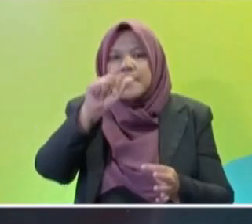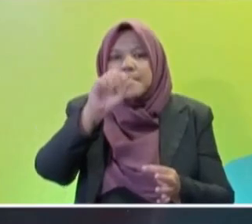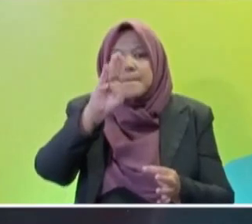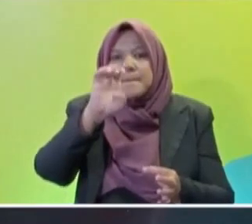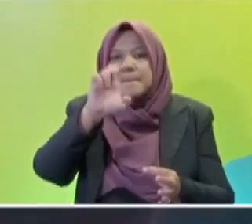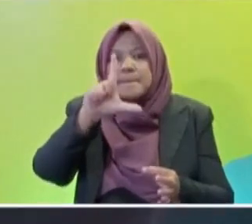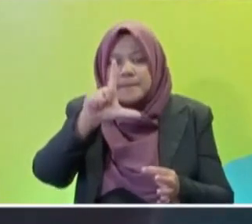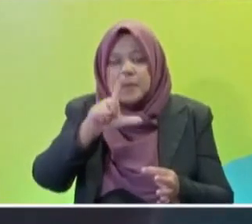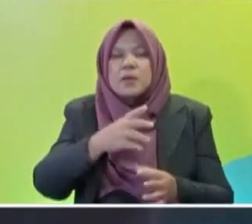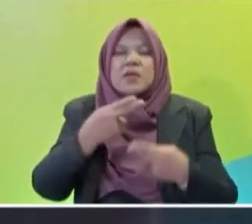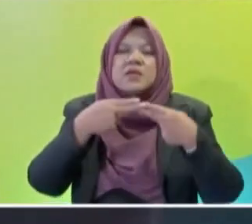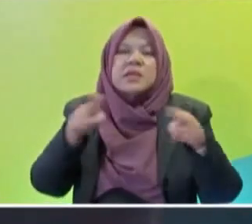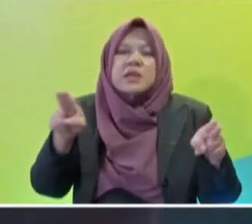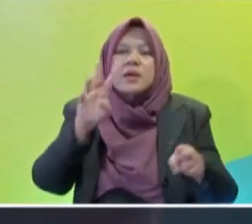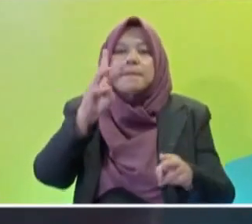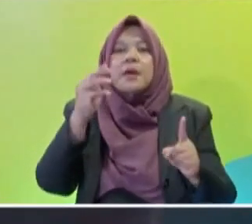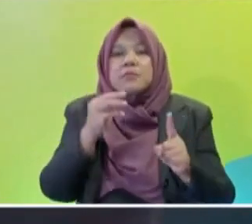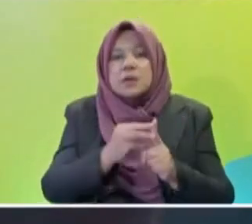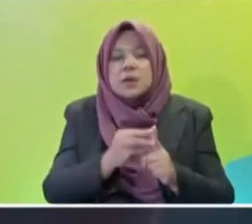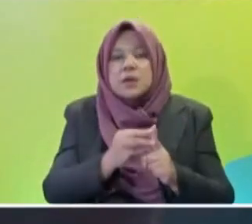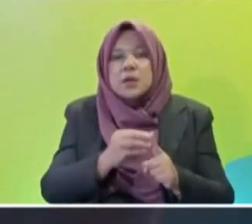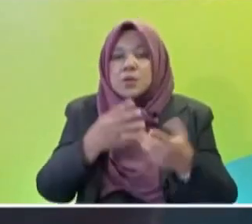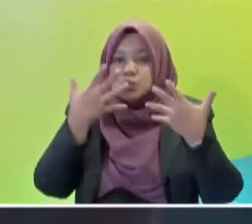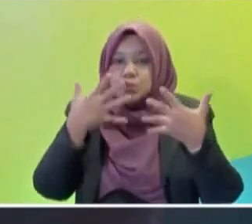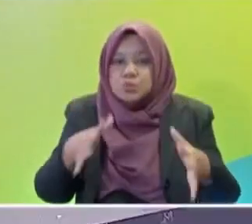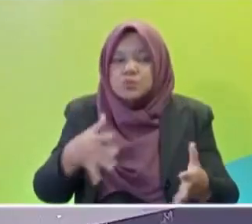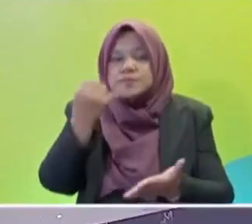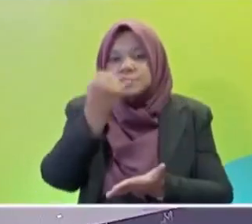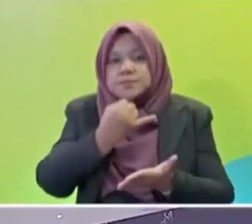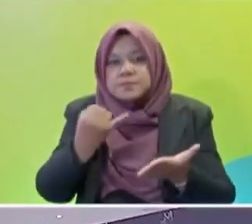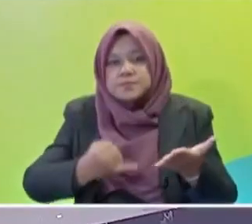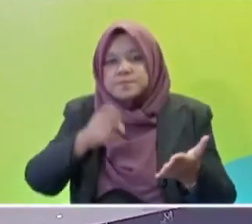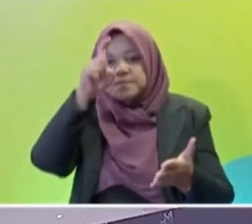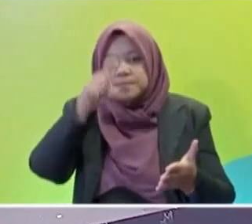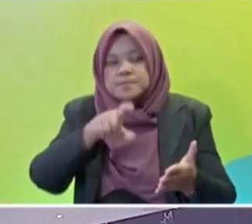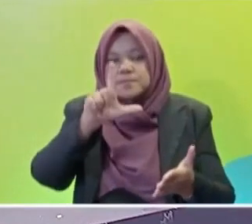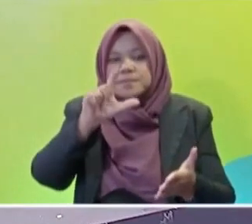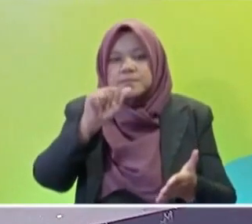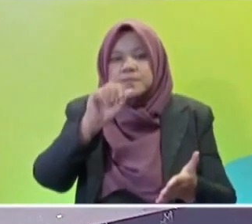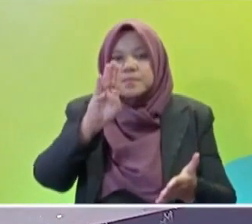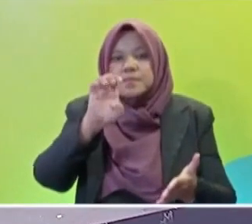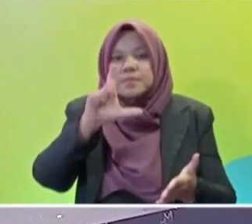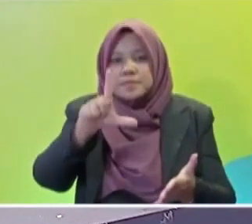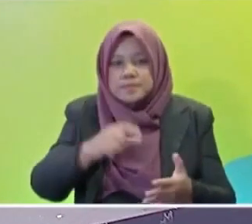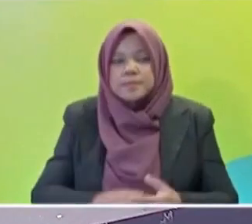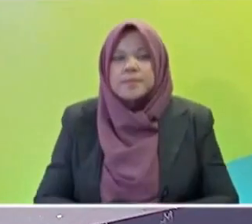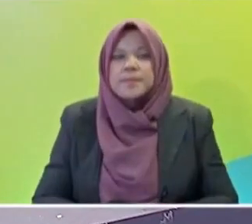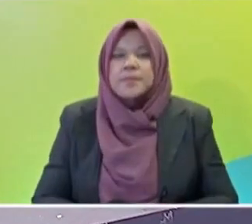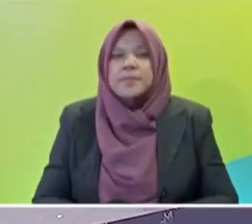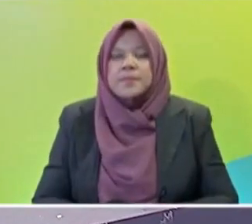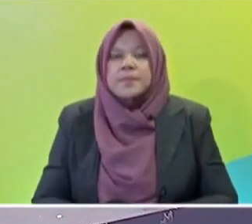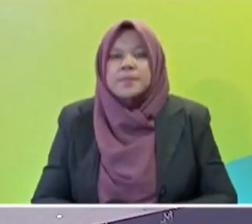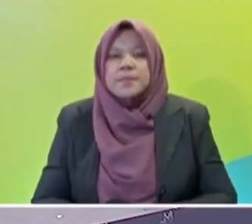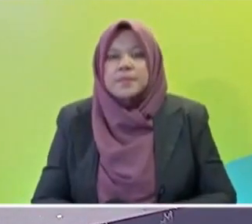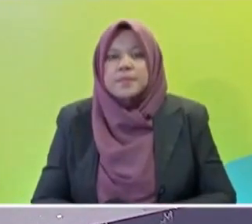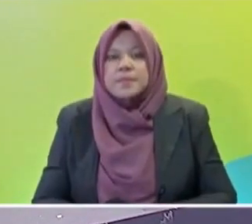empat margalah Iya rugi saya enggak rugilah label pun Mudah Saja baik jadi kita teruskan boleh juga